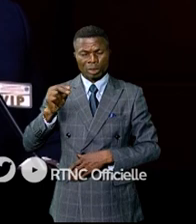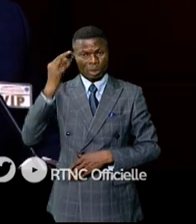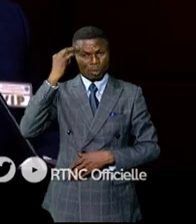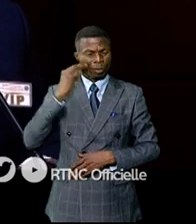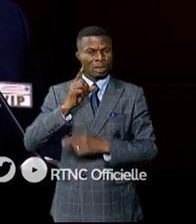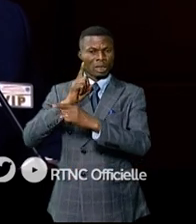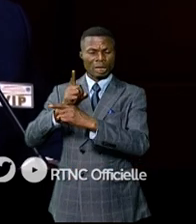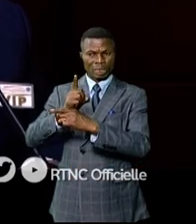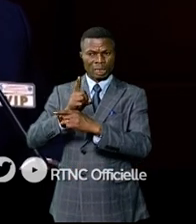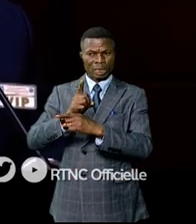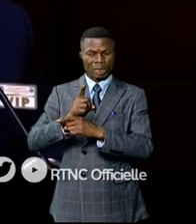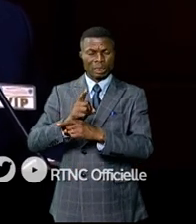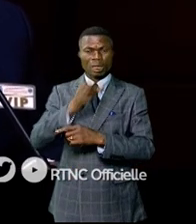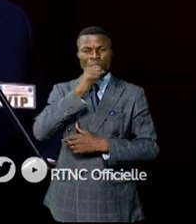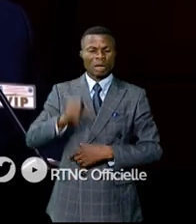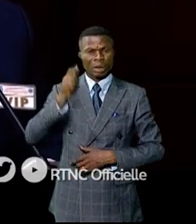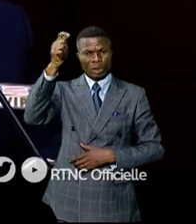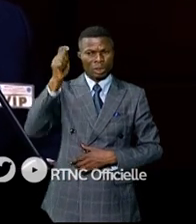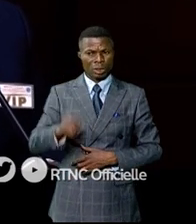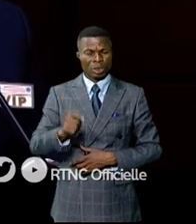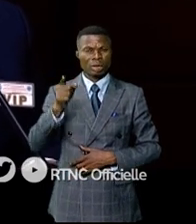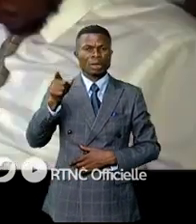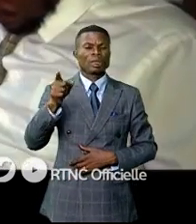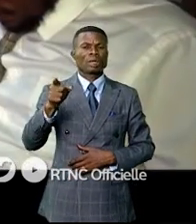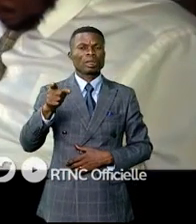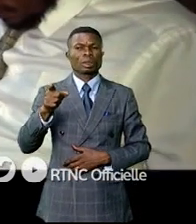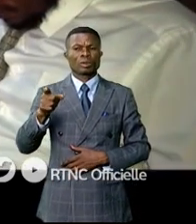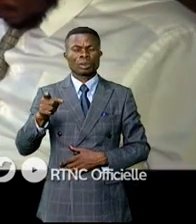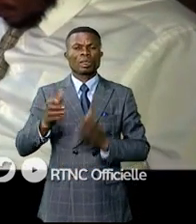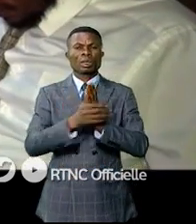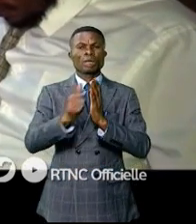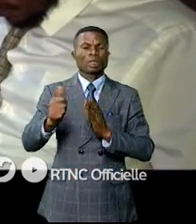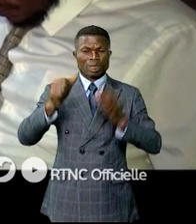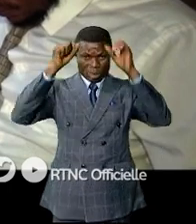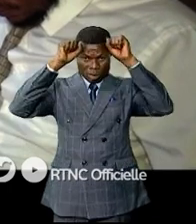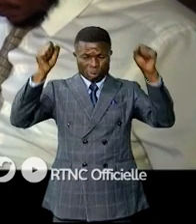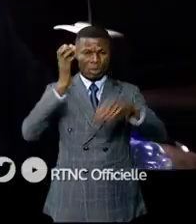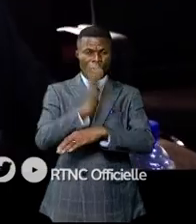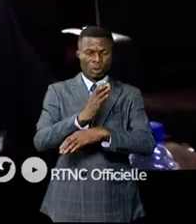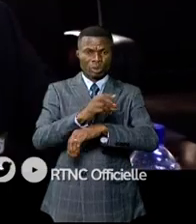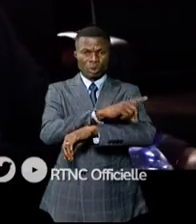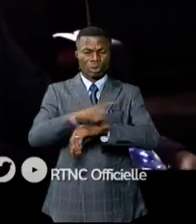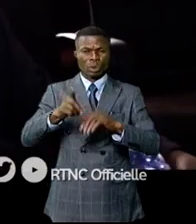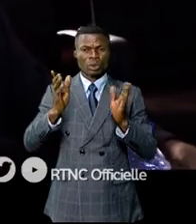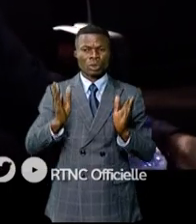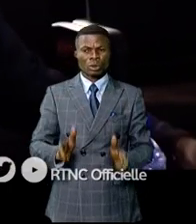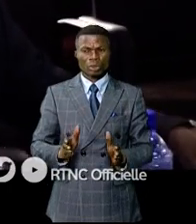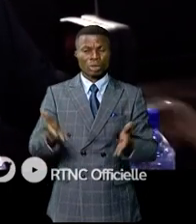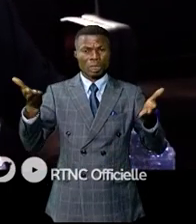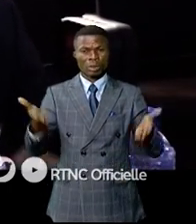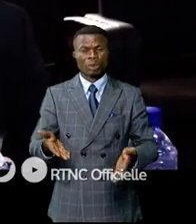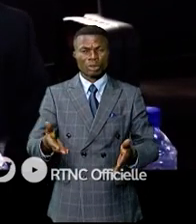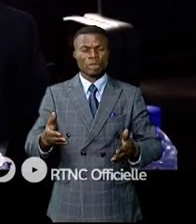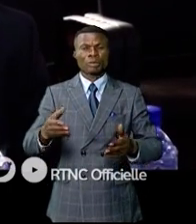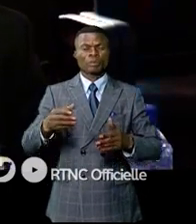de la Défense nationale et ancien combattant Aimé Nguimukina en sa qualité du président du conseil d'administration en présence du